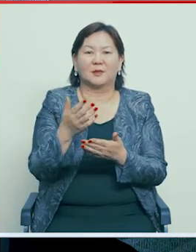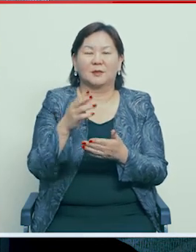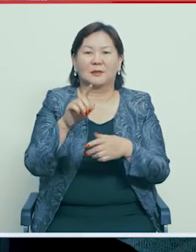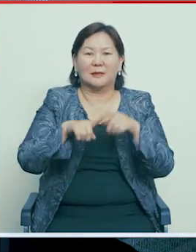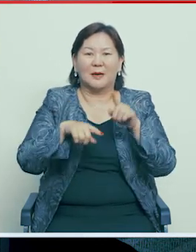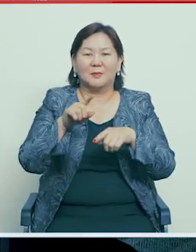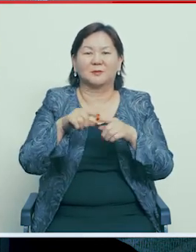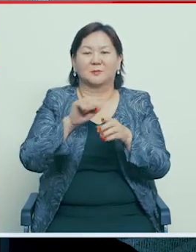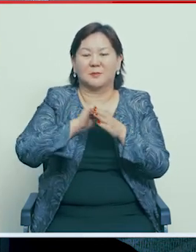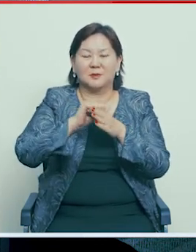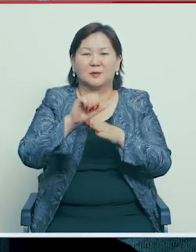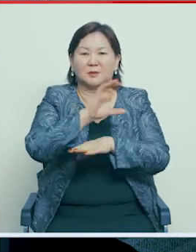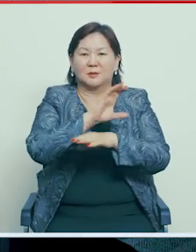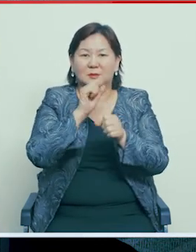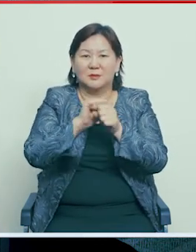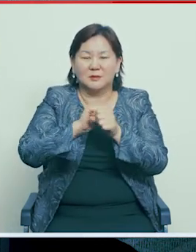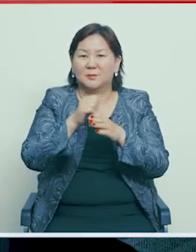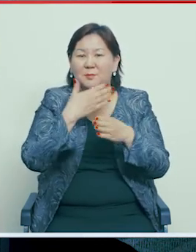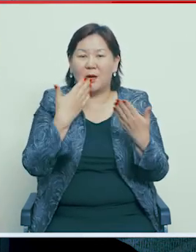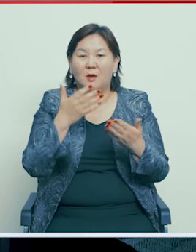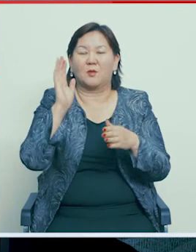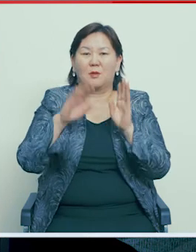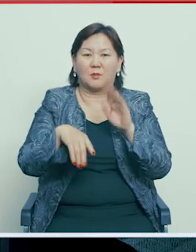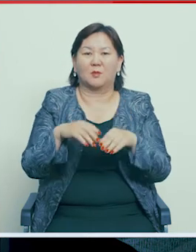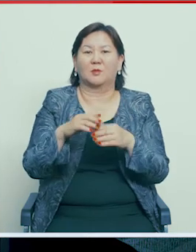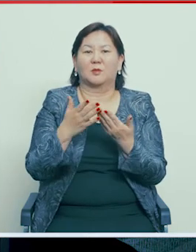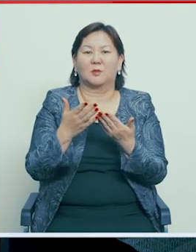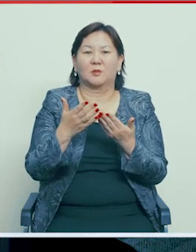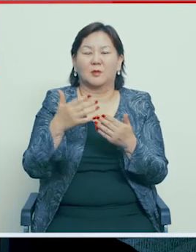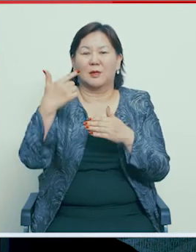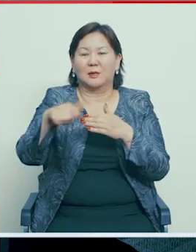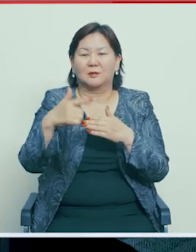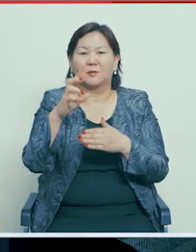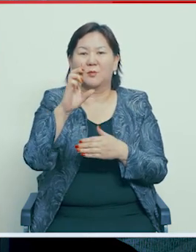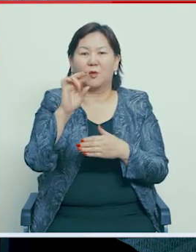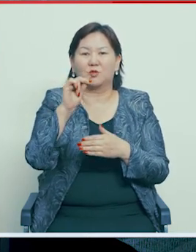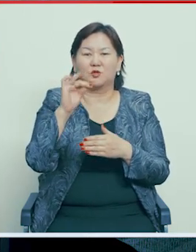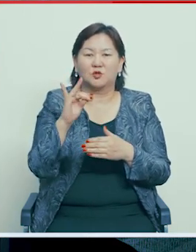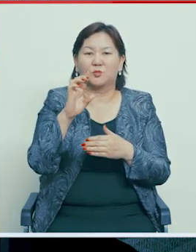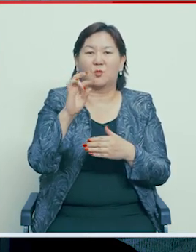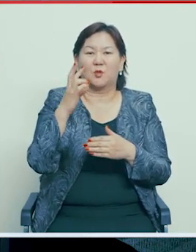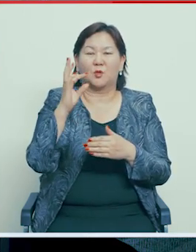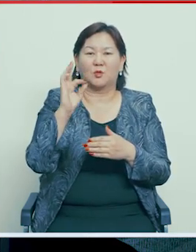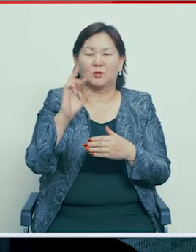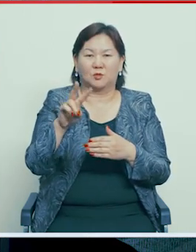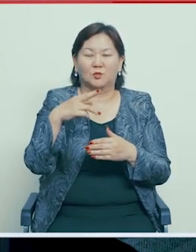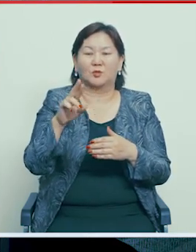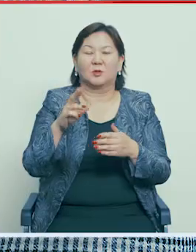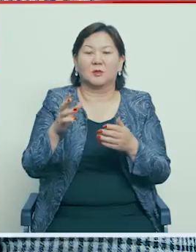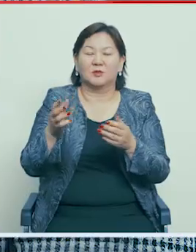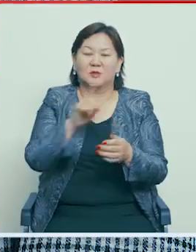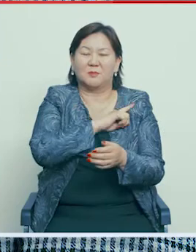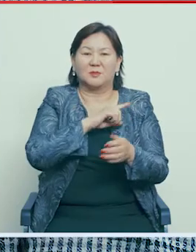ямар ч бэлтгэл сургуулгүйч гэсэн ингээл гадагшаа би одоо нэг бочи бол гэдэг спортоо 50 битээр 15 он тэмцээнд явж